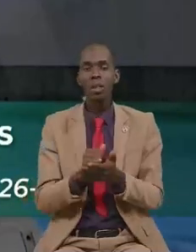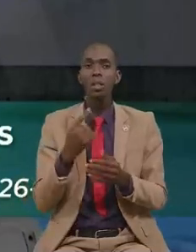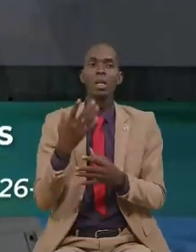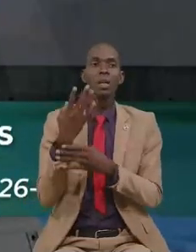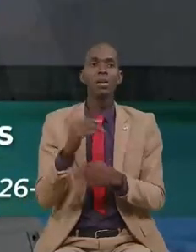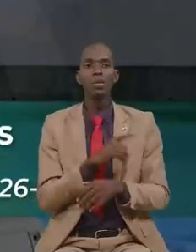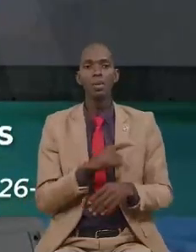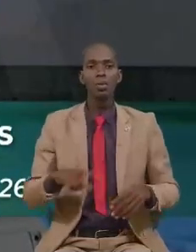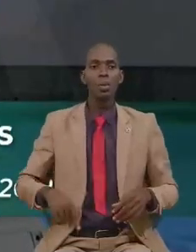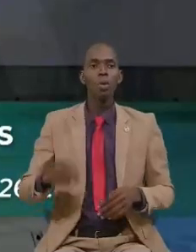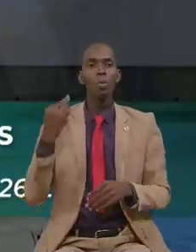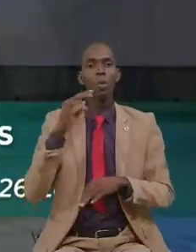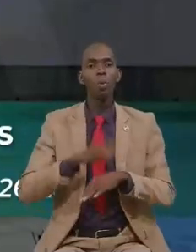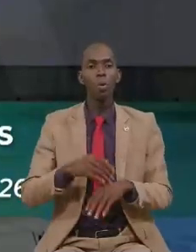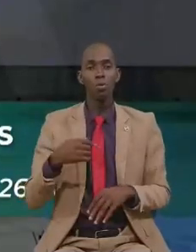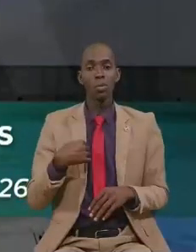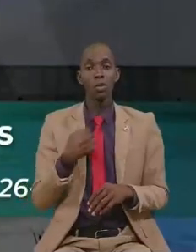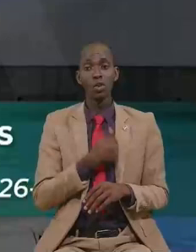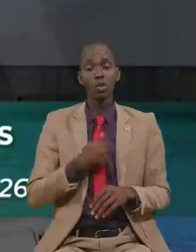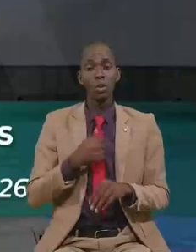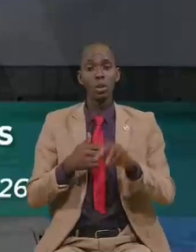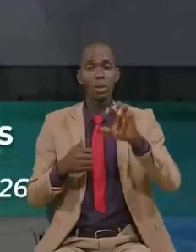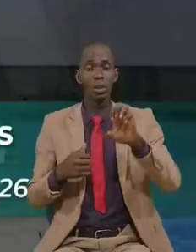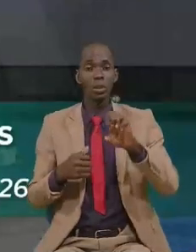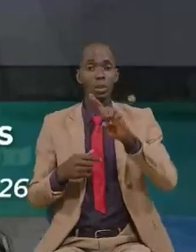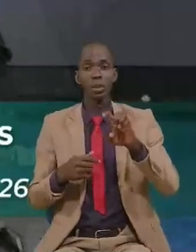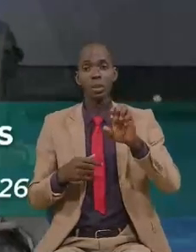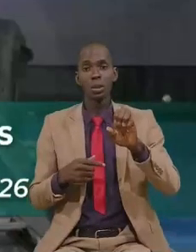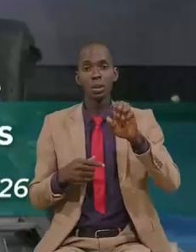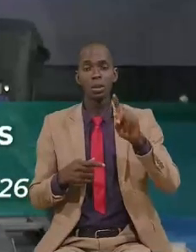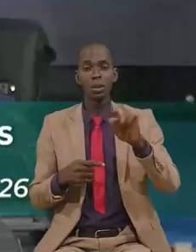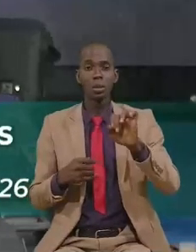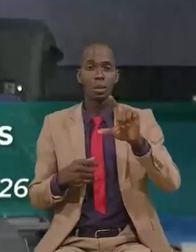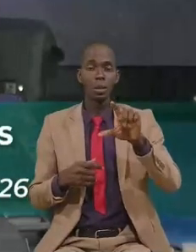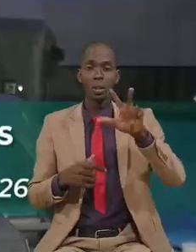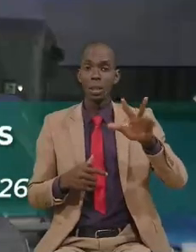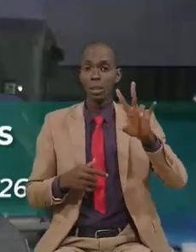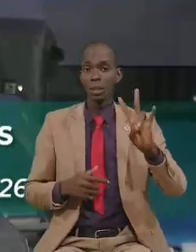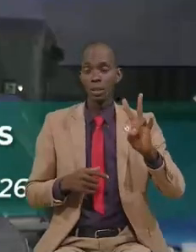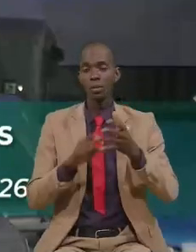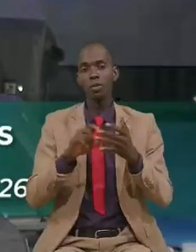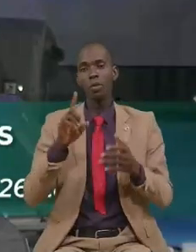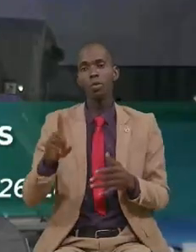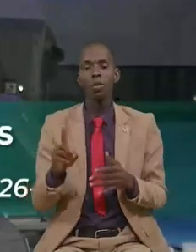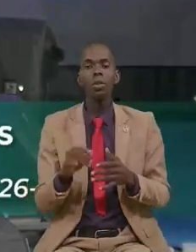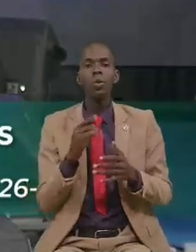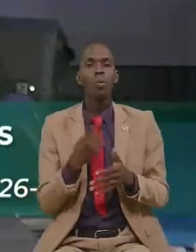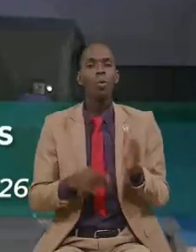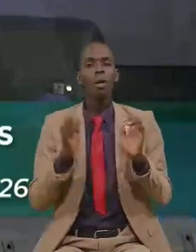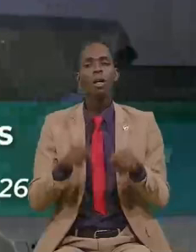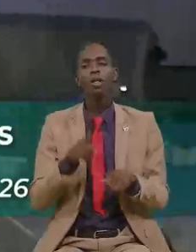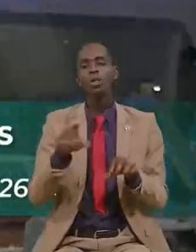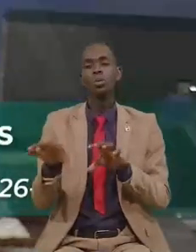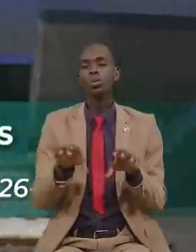Qu'est-ce que nous pouvons faire sans la main de Dieu, l'Esprit du Seigneur, sans l'appel de Dieu sur nos